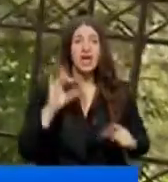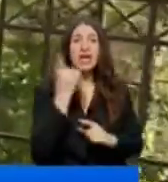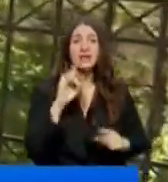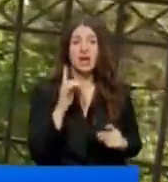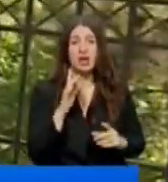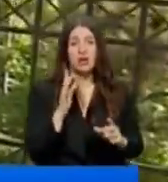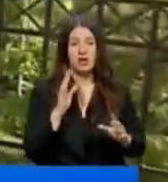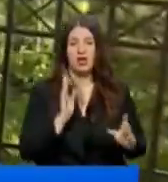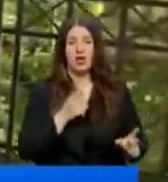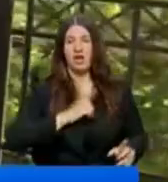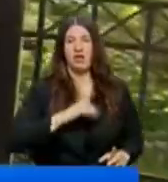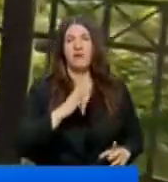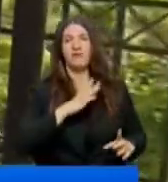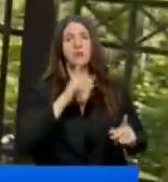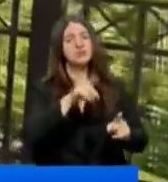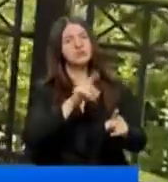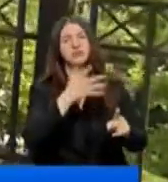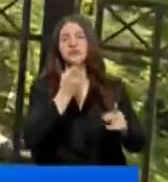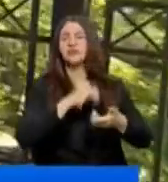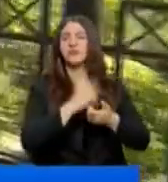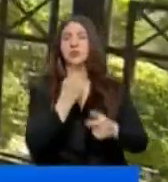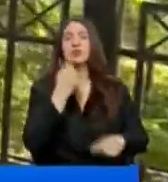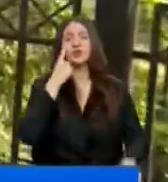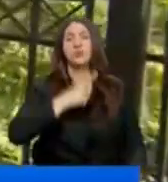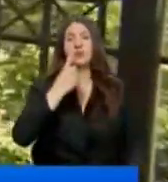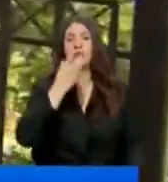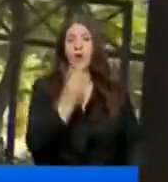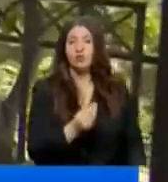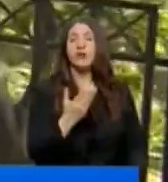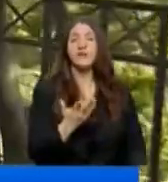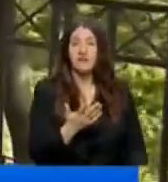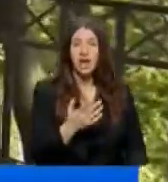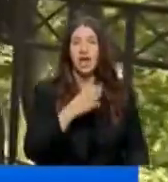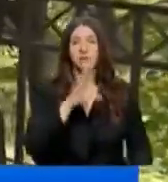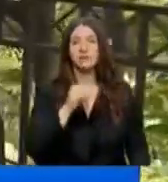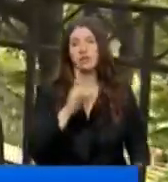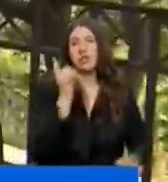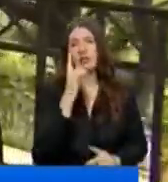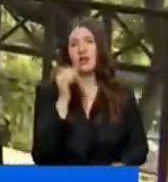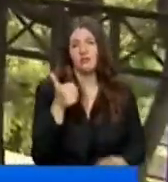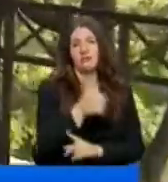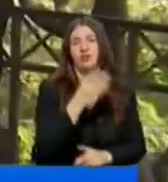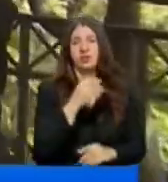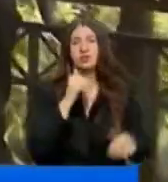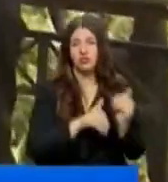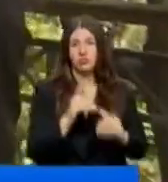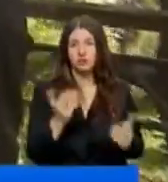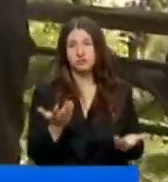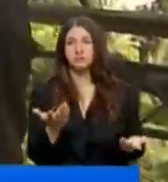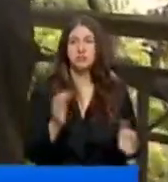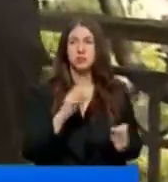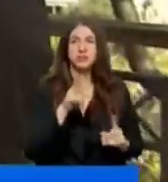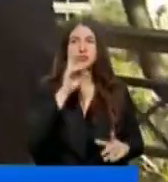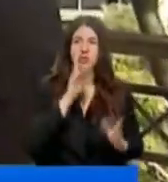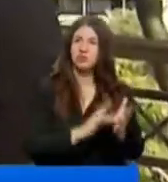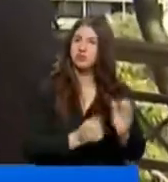iktidara namzetsiniz. Evet. Belki siz, belki de sizin dostlarınızdan birisi cumhurbaşkanı olacak, evet, ve hepiniz iktidar olacaksınız seçimlerde. Evet. Böyle bir